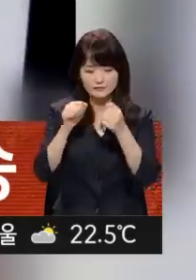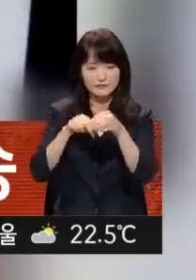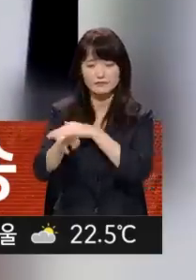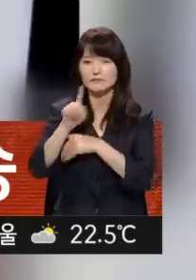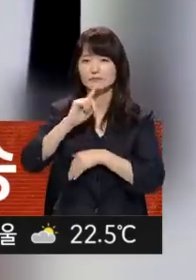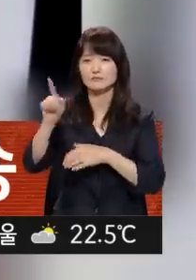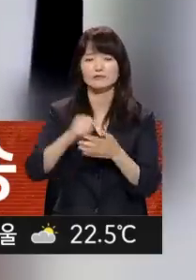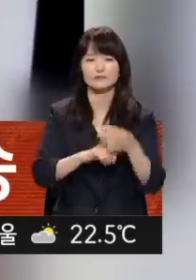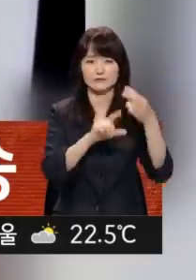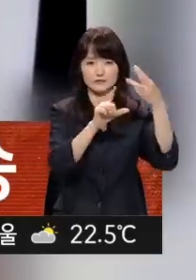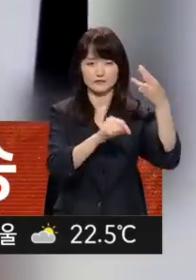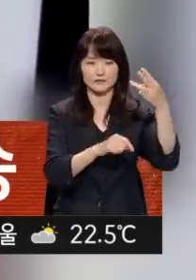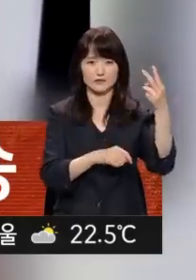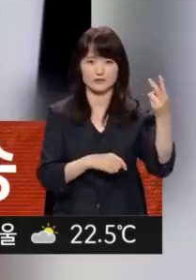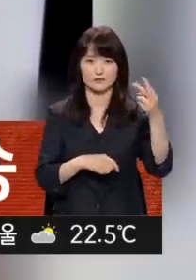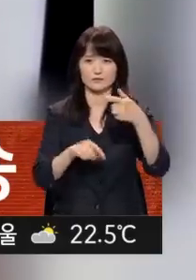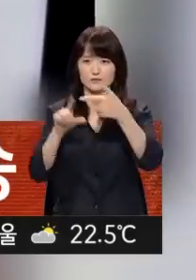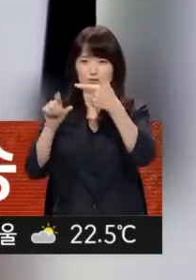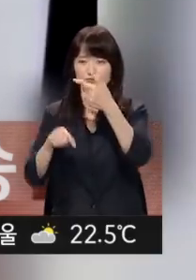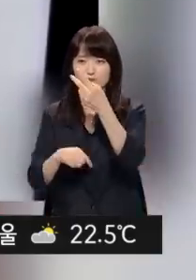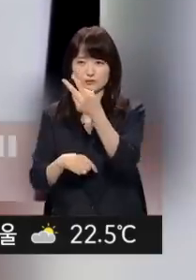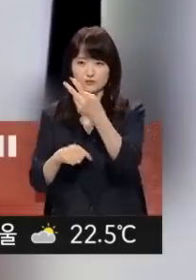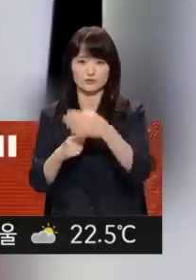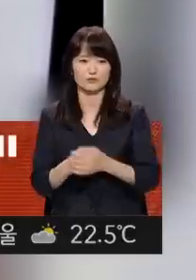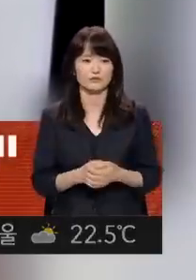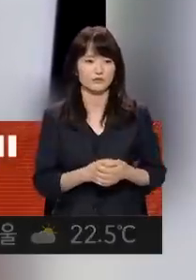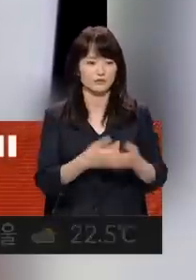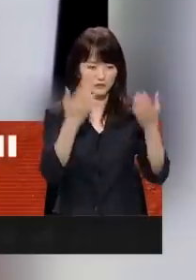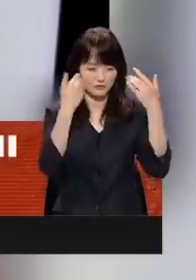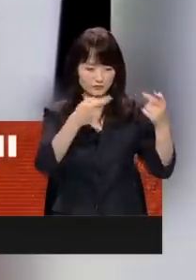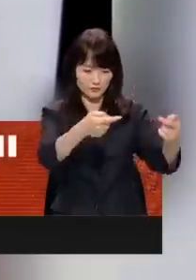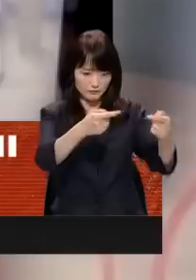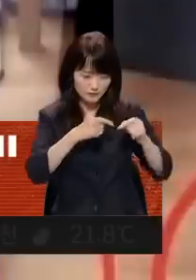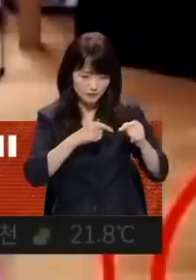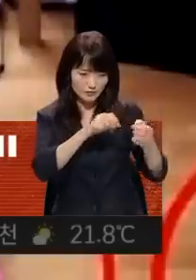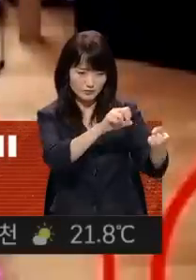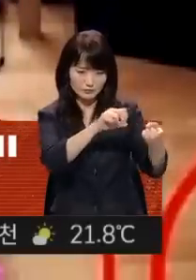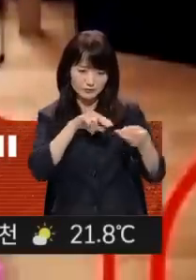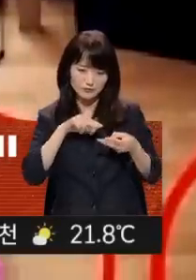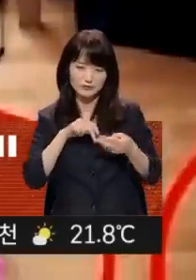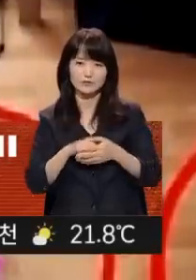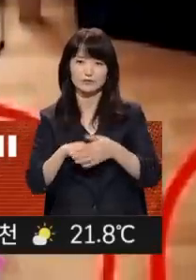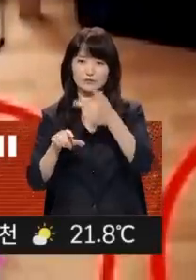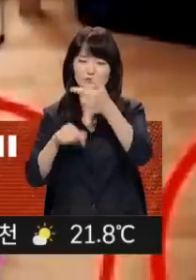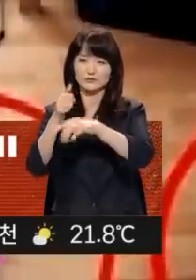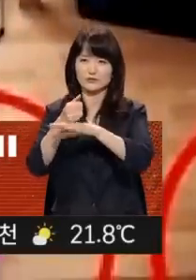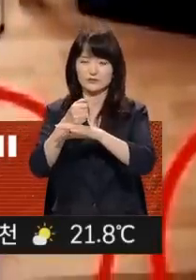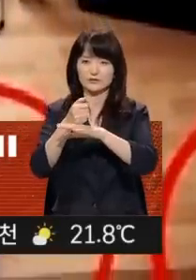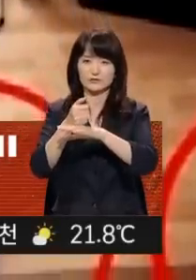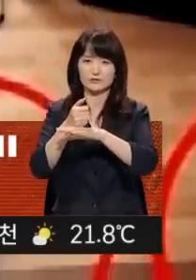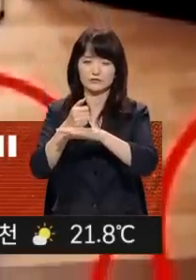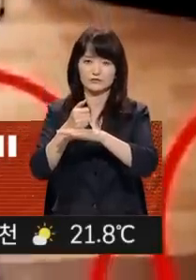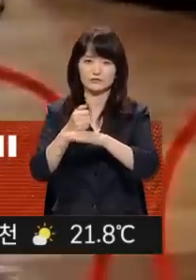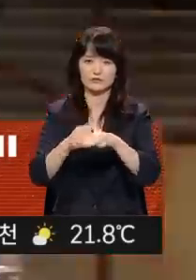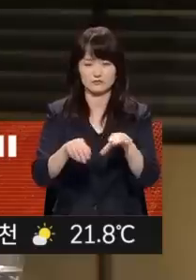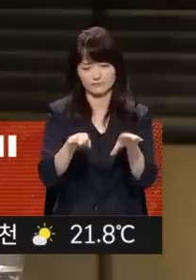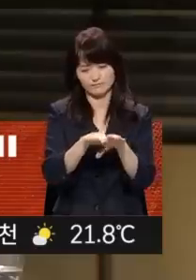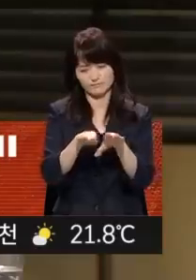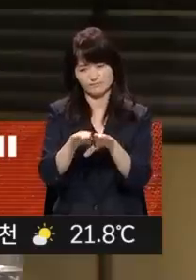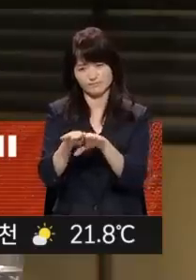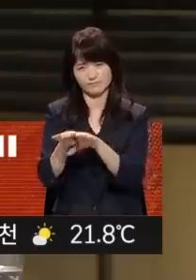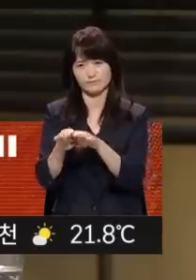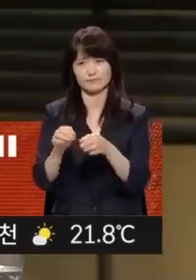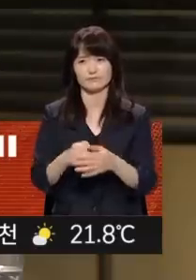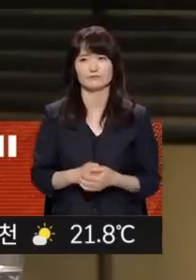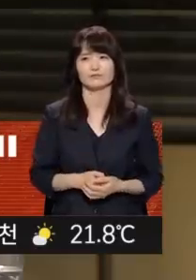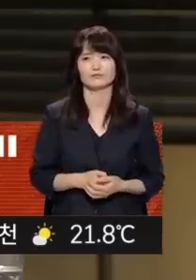3월에 두 번 6월에 한번 우편으로 이제 출석 동료서만 보내고 그리고 6월 말에 무단결석에서가 90일 넘어가면서 pi가